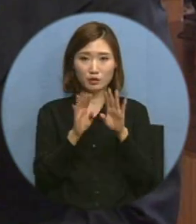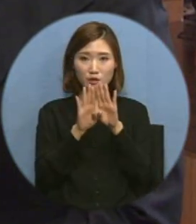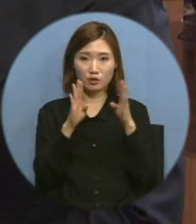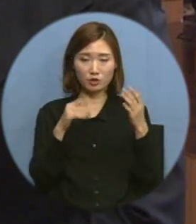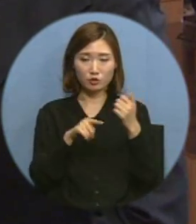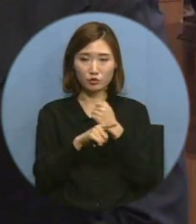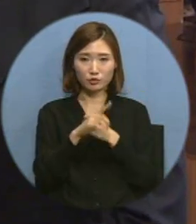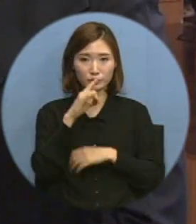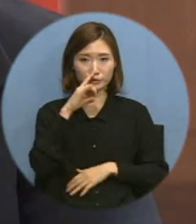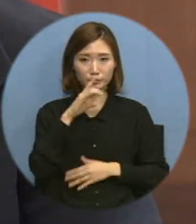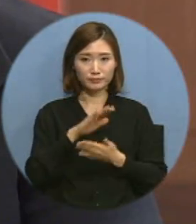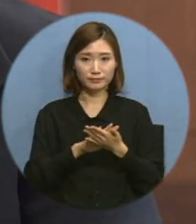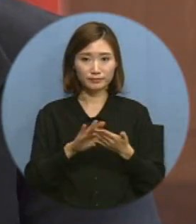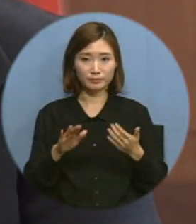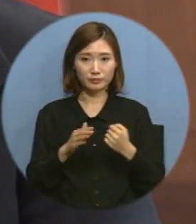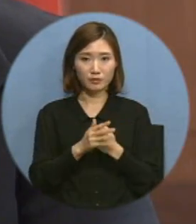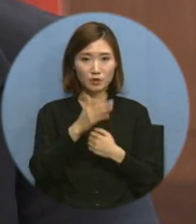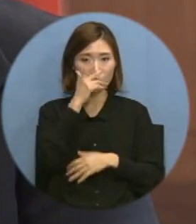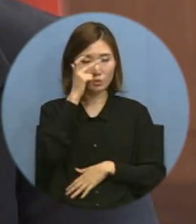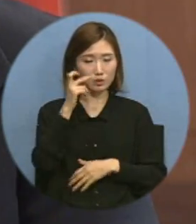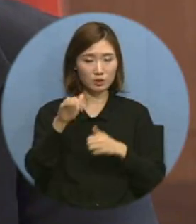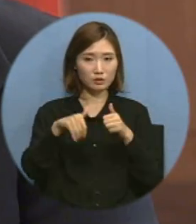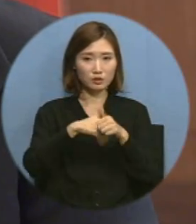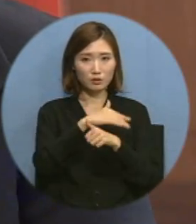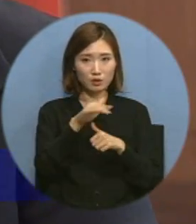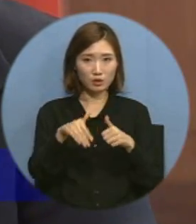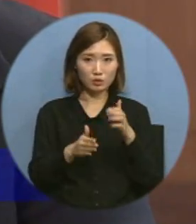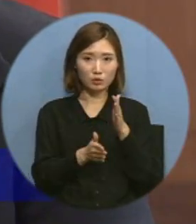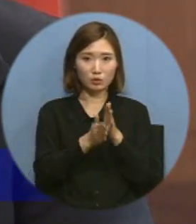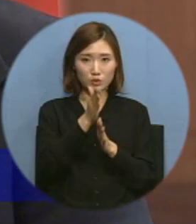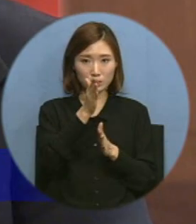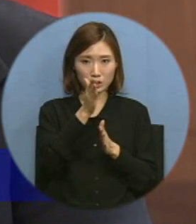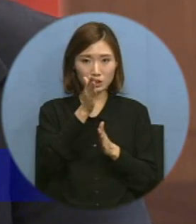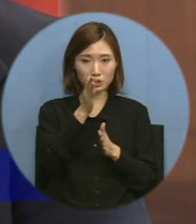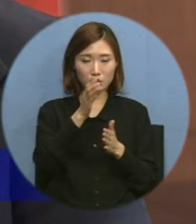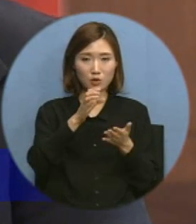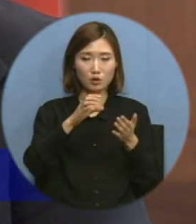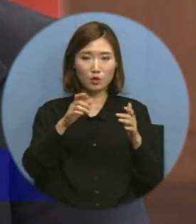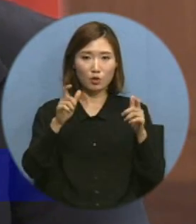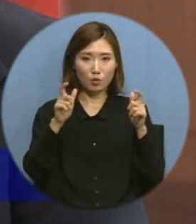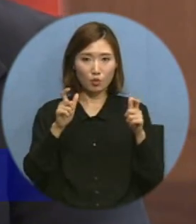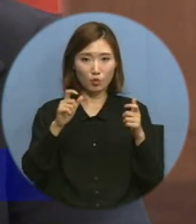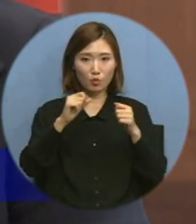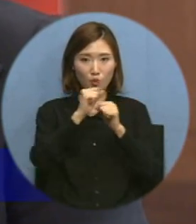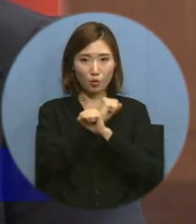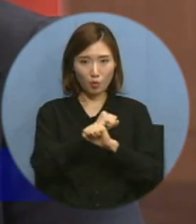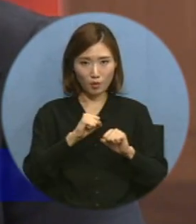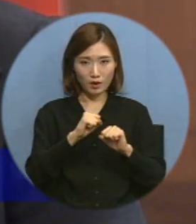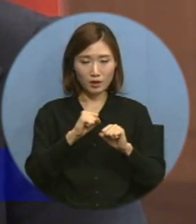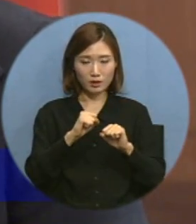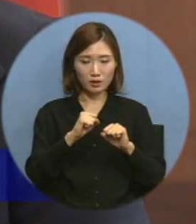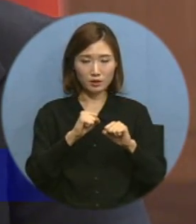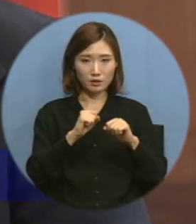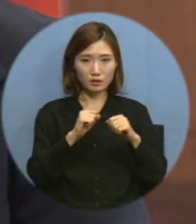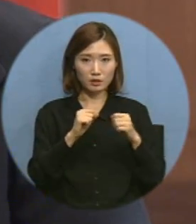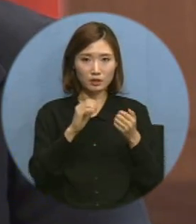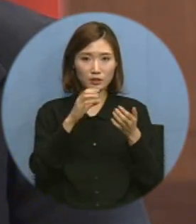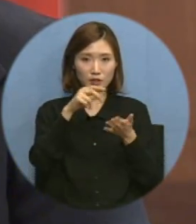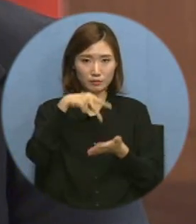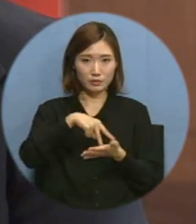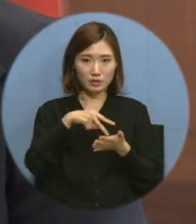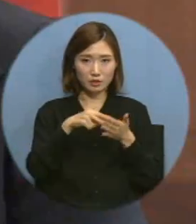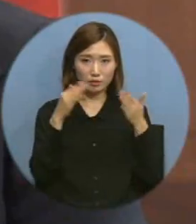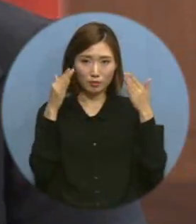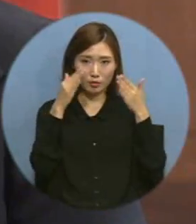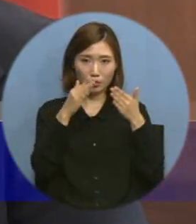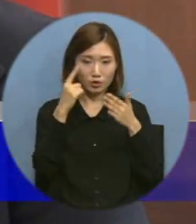이유가 궁금해요 용산의 현안을 도시 공관 측면에서 접근 해보고 더 많이 고민하기 위해서 도시